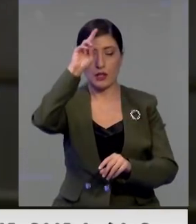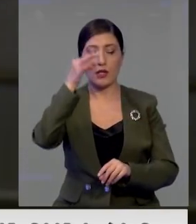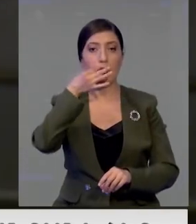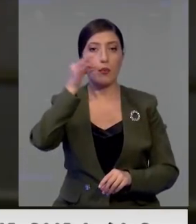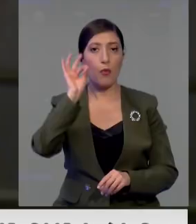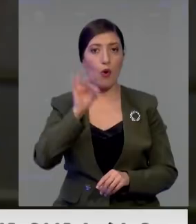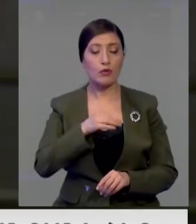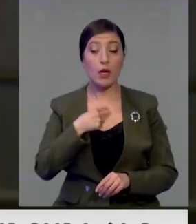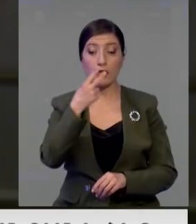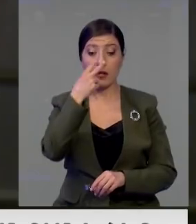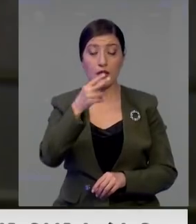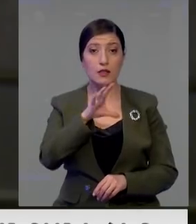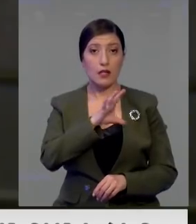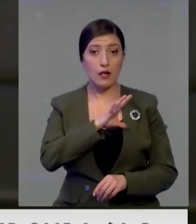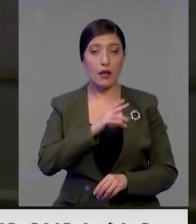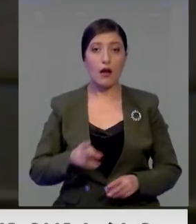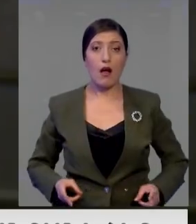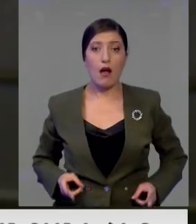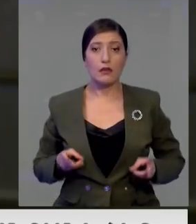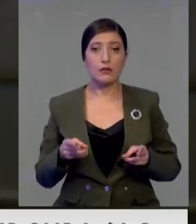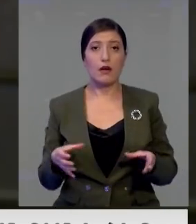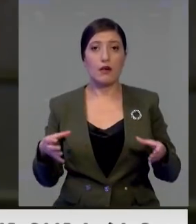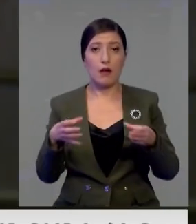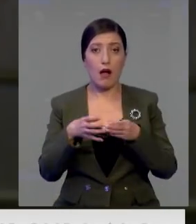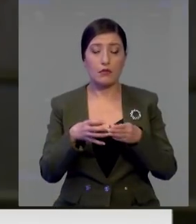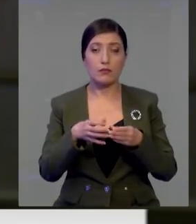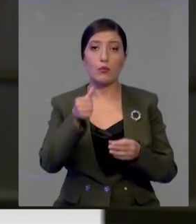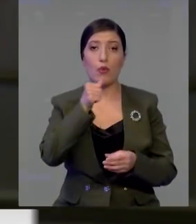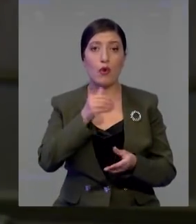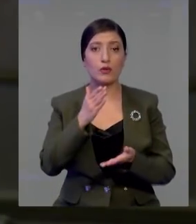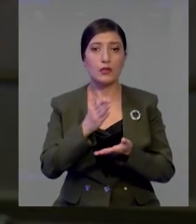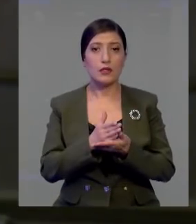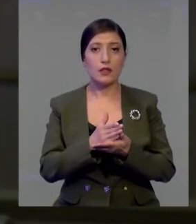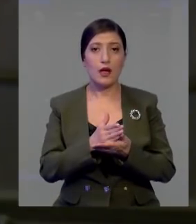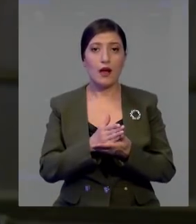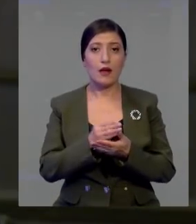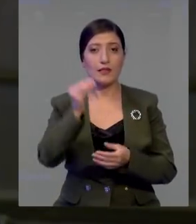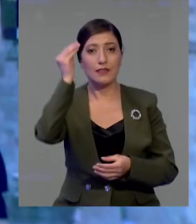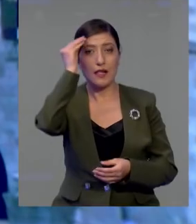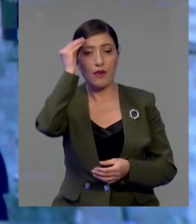տեսել ենք, որ այս հանցակազմները, այսինքն փորձ կա, որ հանդիսանում են ձևական հանցակազմեր։